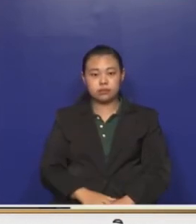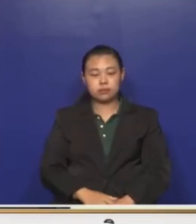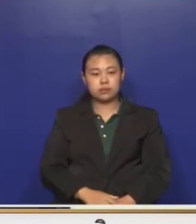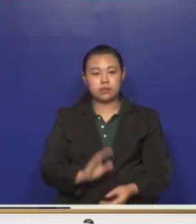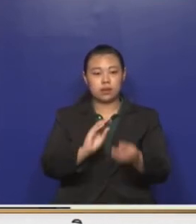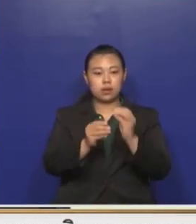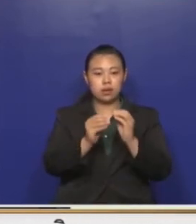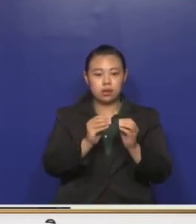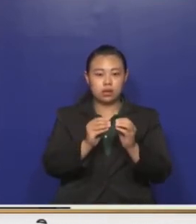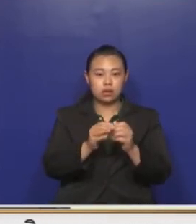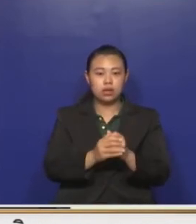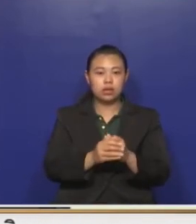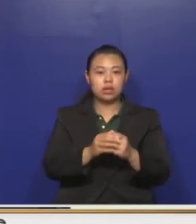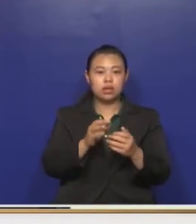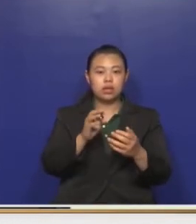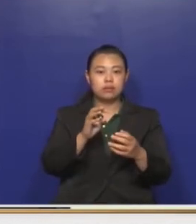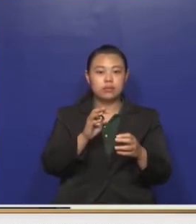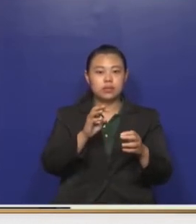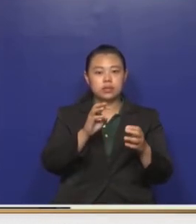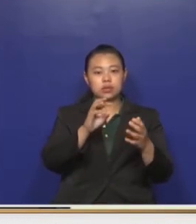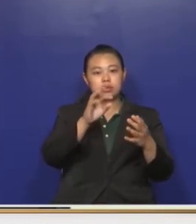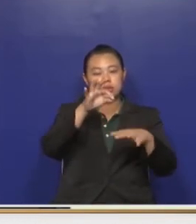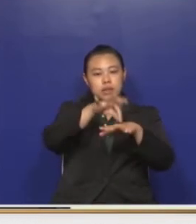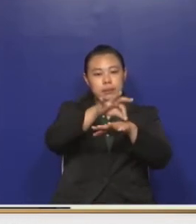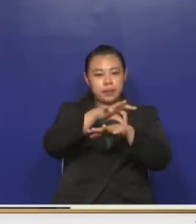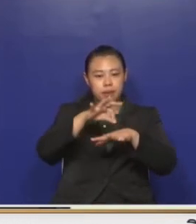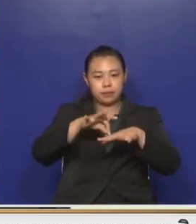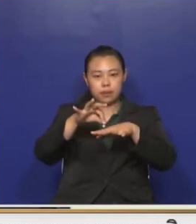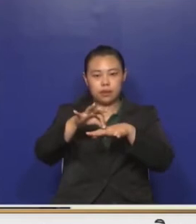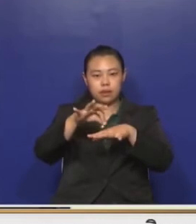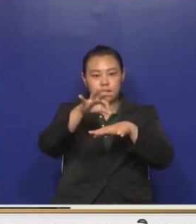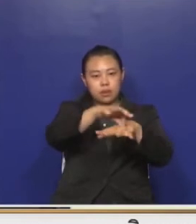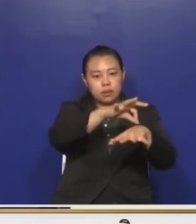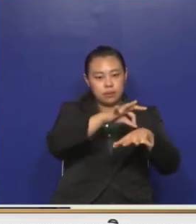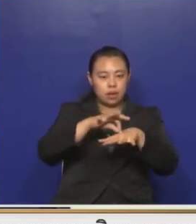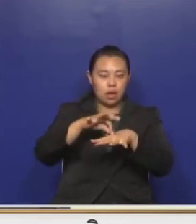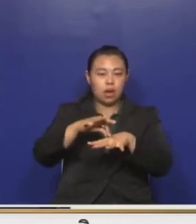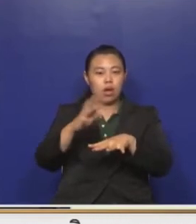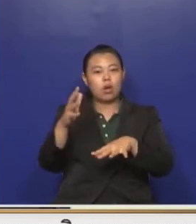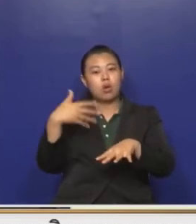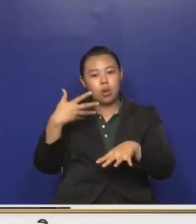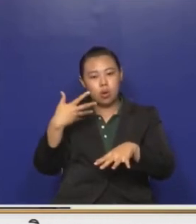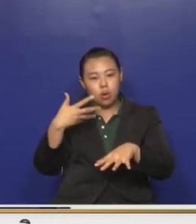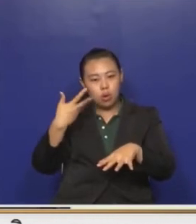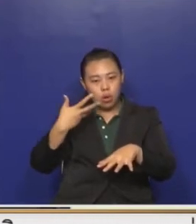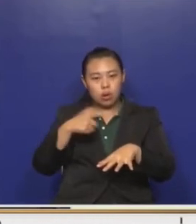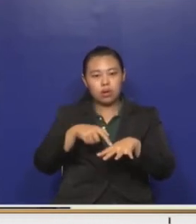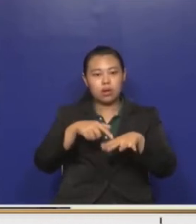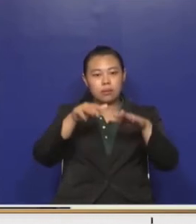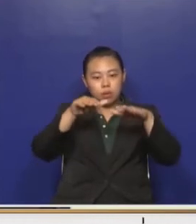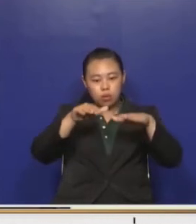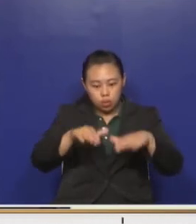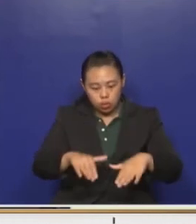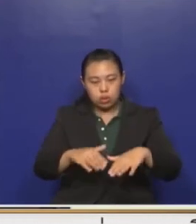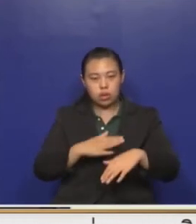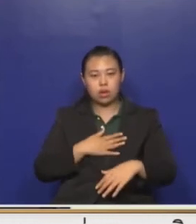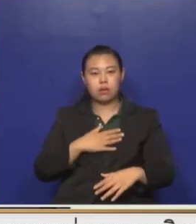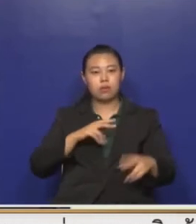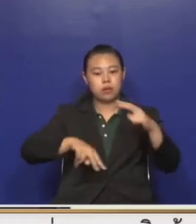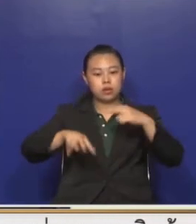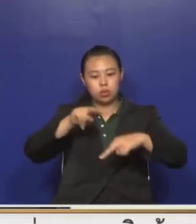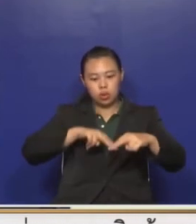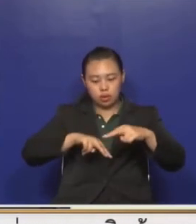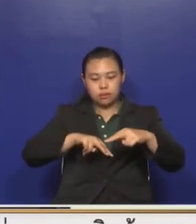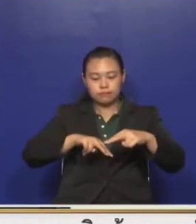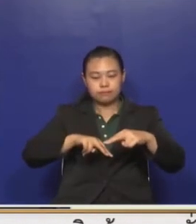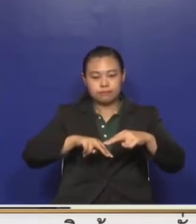otspots หรือจำนวยจความร้อนลดลงอัี้แ่นอนครัอยทท่มูติวาผมไปตลดสอบดูก็หลาย